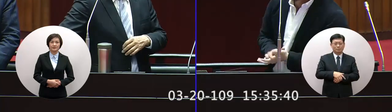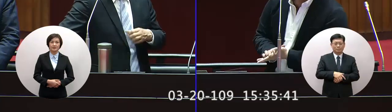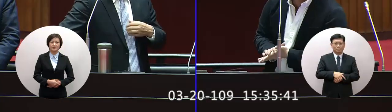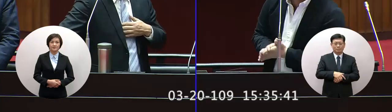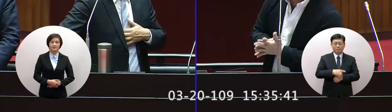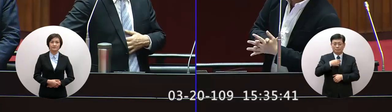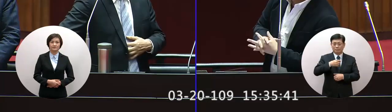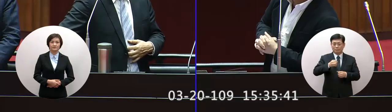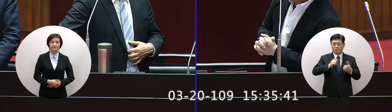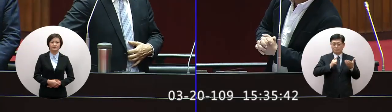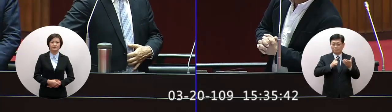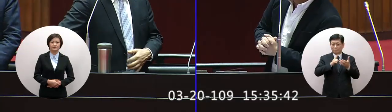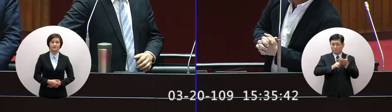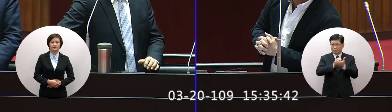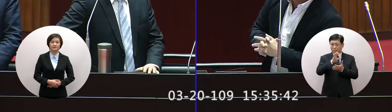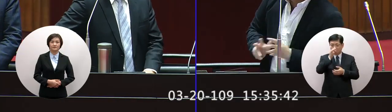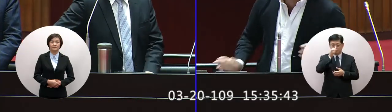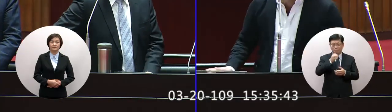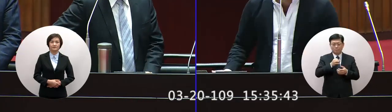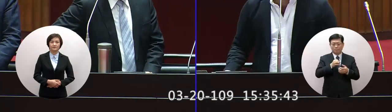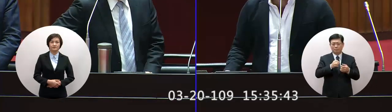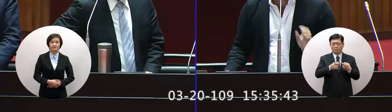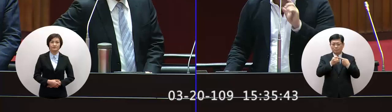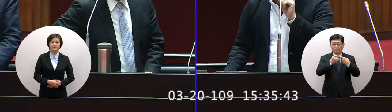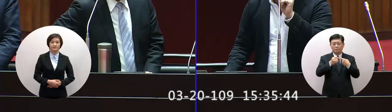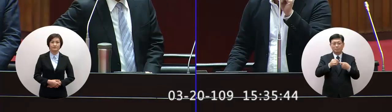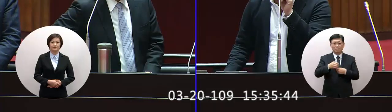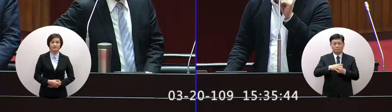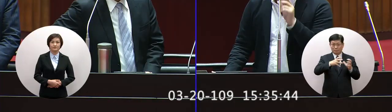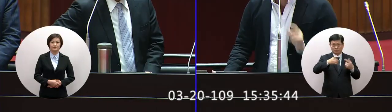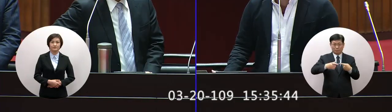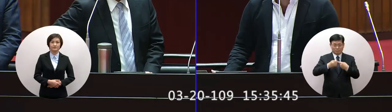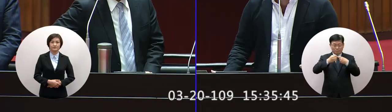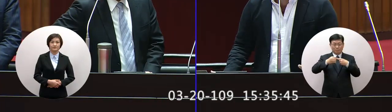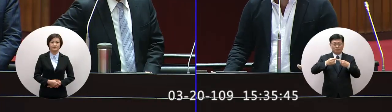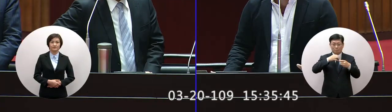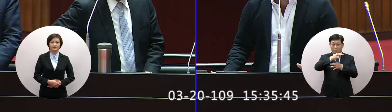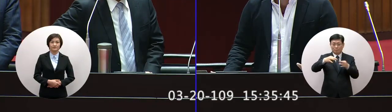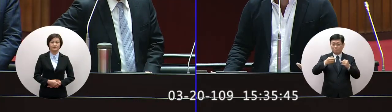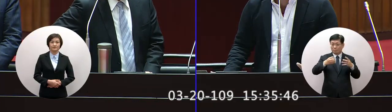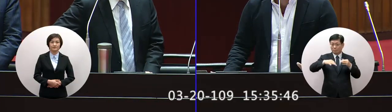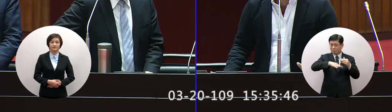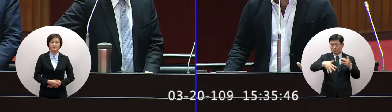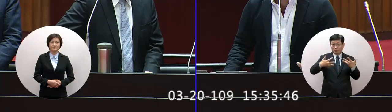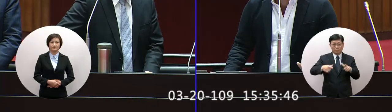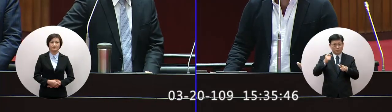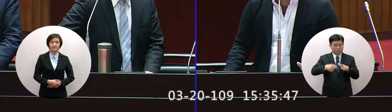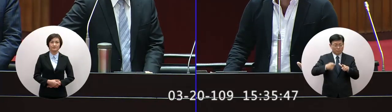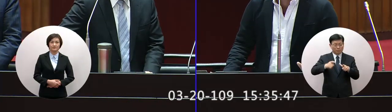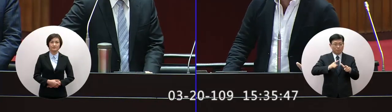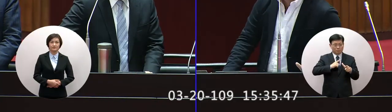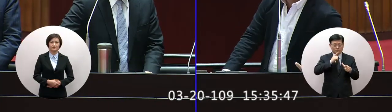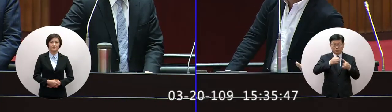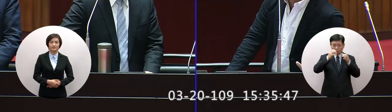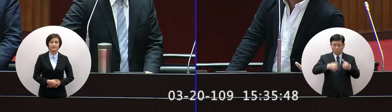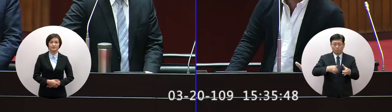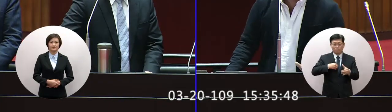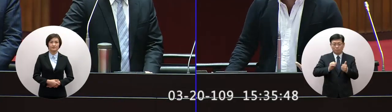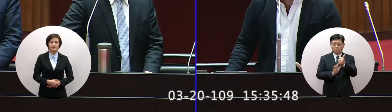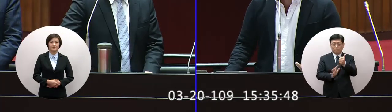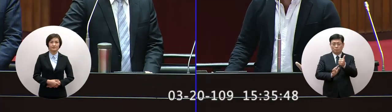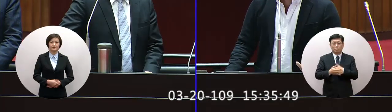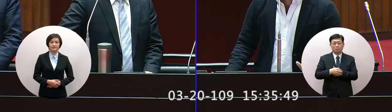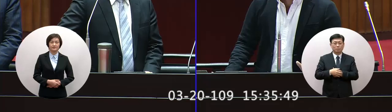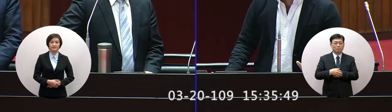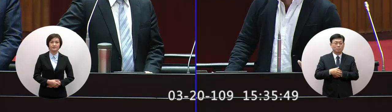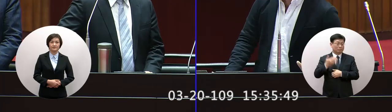我想先看一下这张投影片哈。第一个是这个世界经济论坛啊，是国际上面当然是很多企业家一起发起的一个国际的组织。